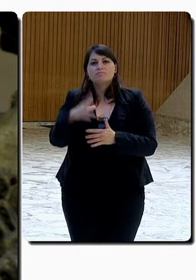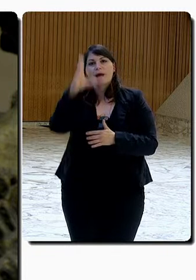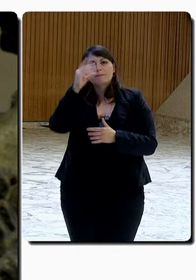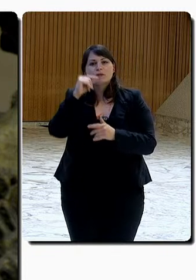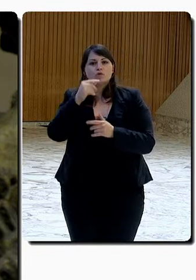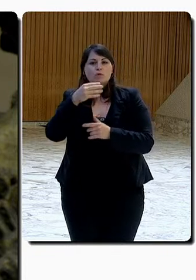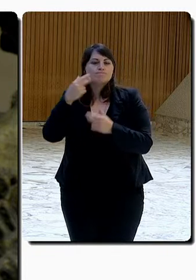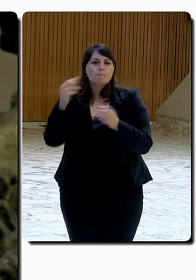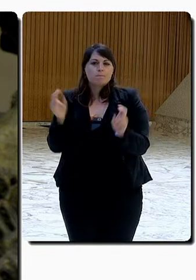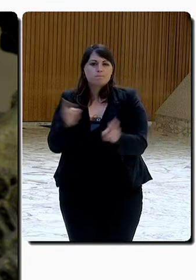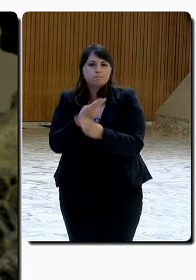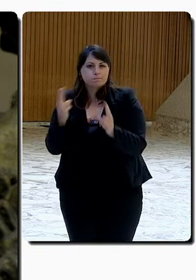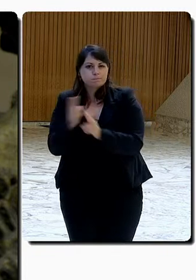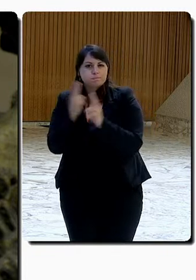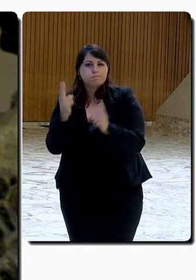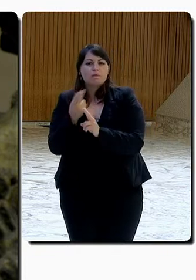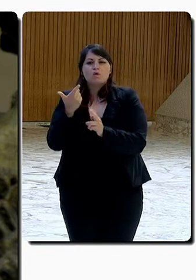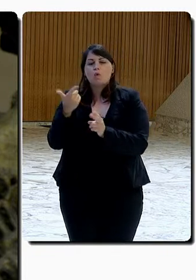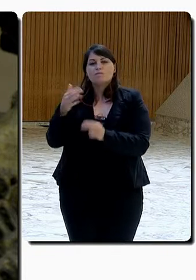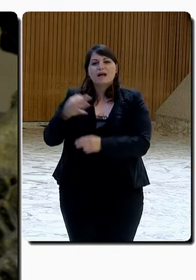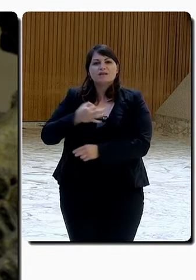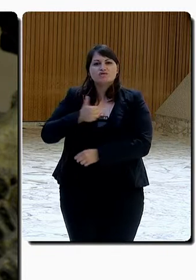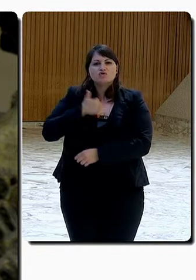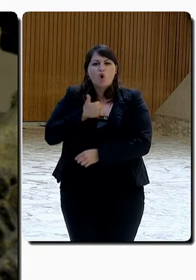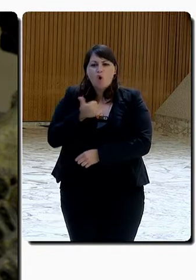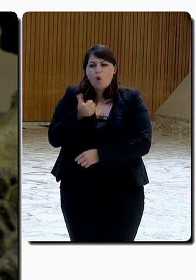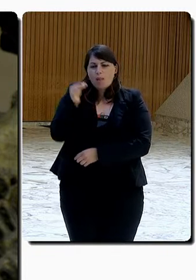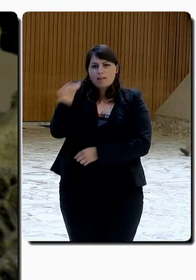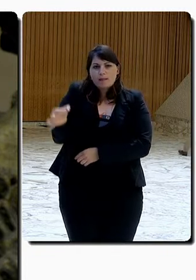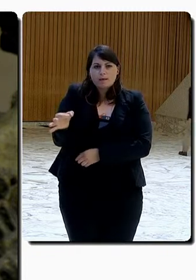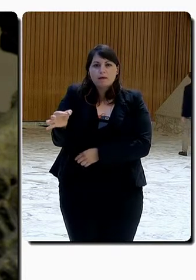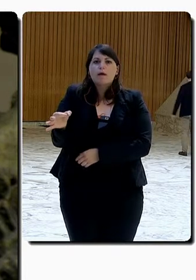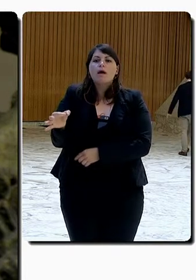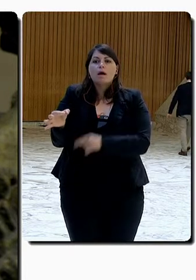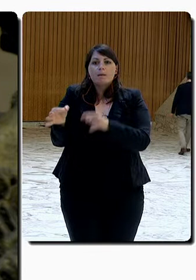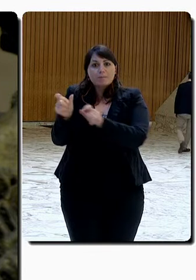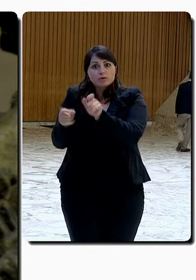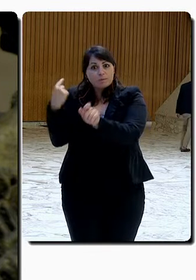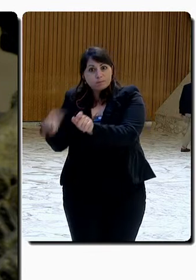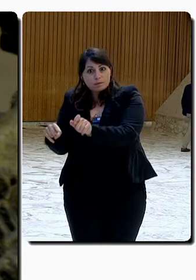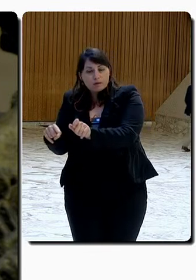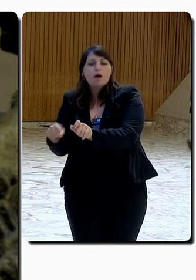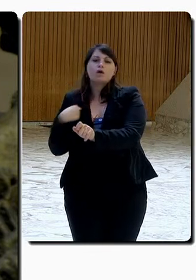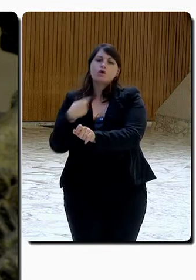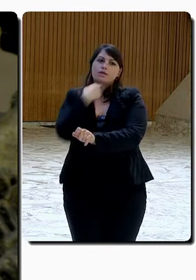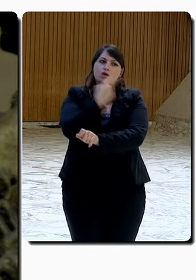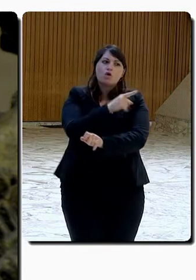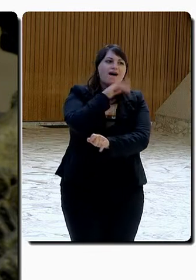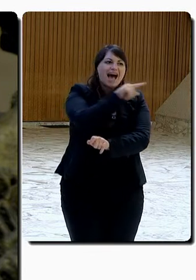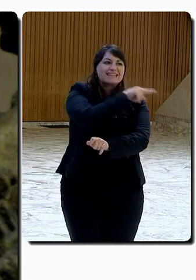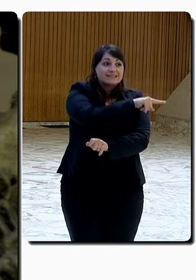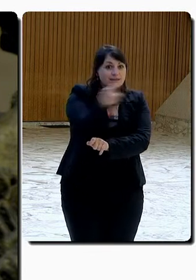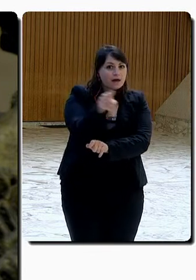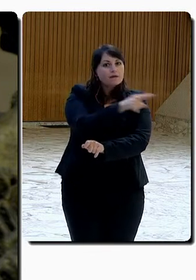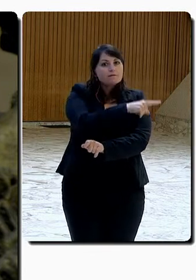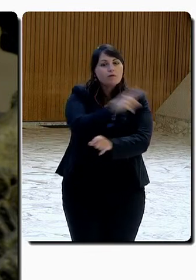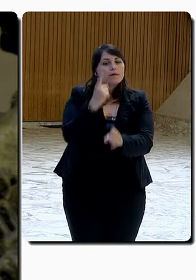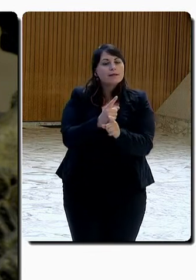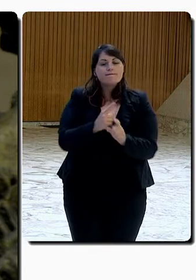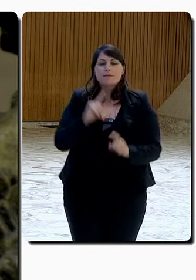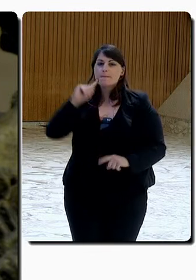loneliness. I ask our seniors to pay it forward for as long as you